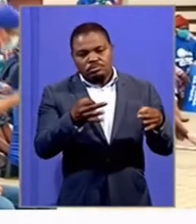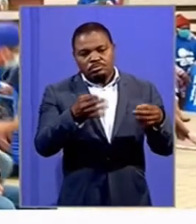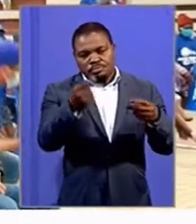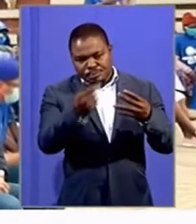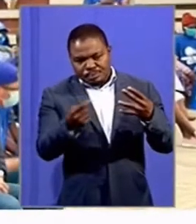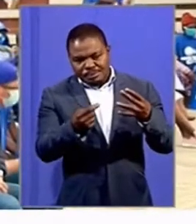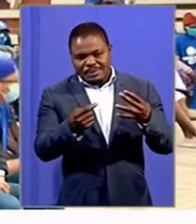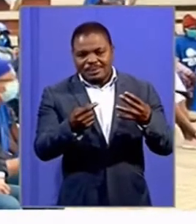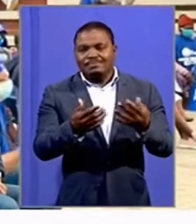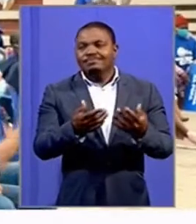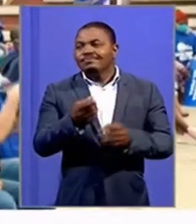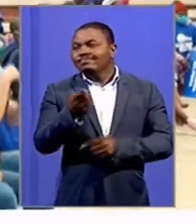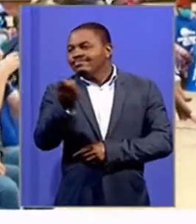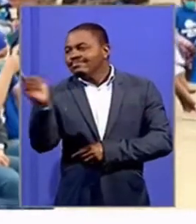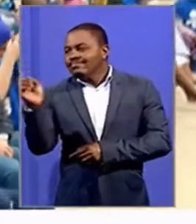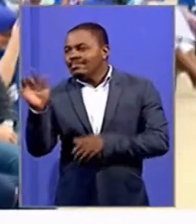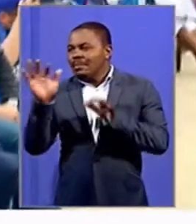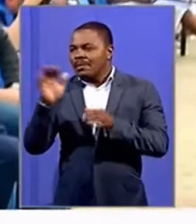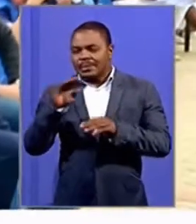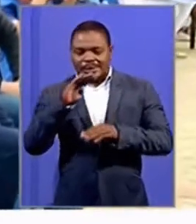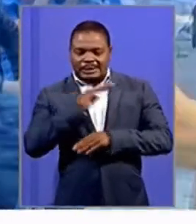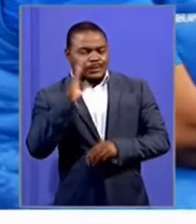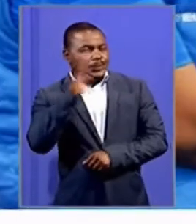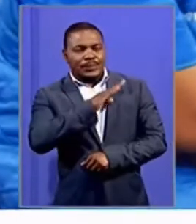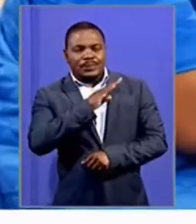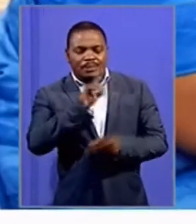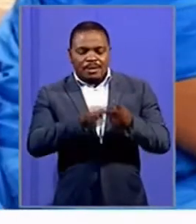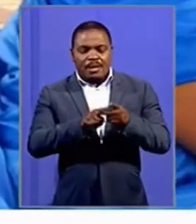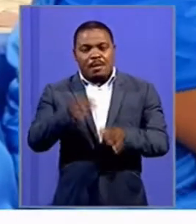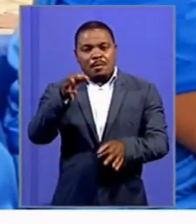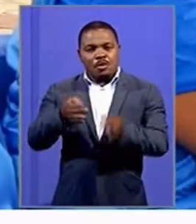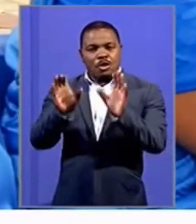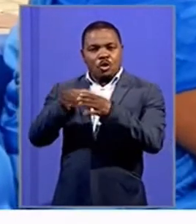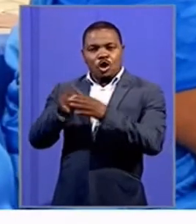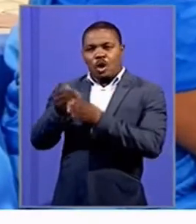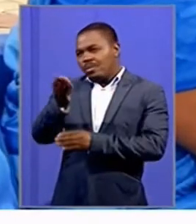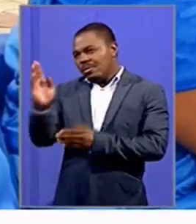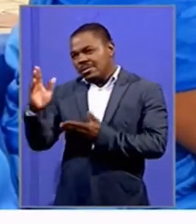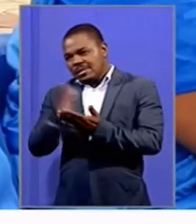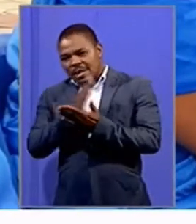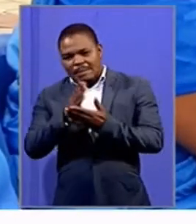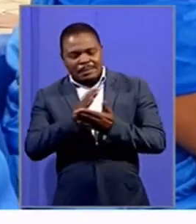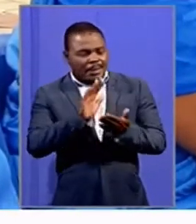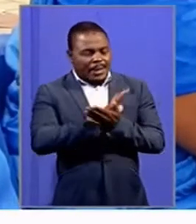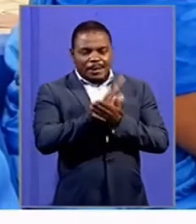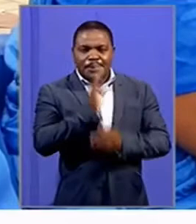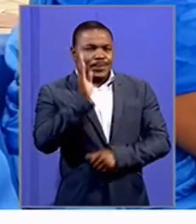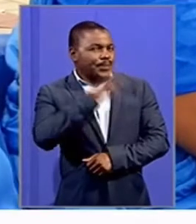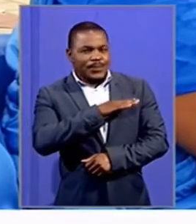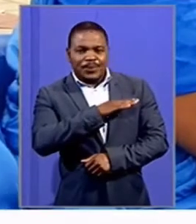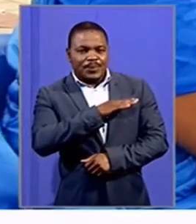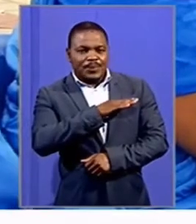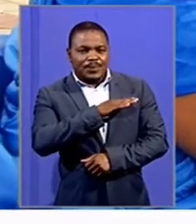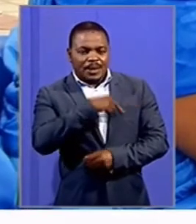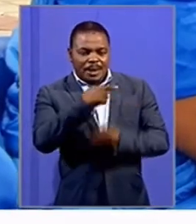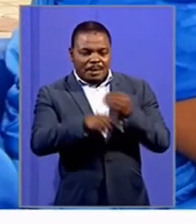ga di kgotsofatse batho ba botlhe le di-political party tse dingwe ga di itumelele ditshwetso tse e leng